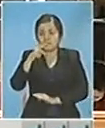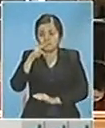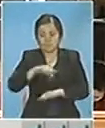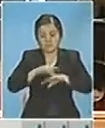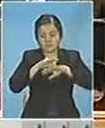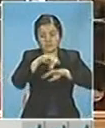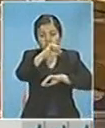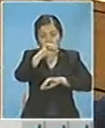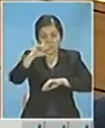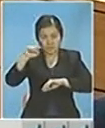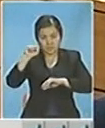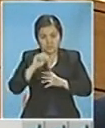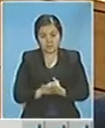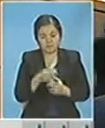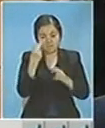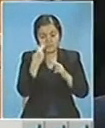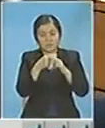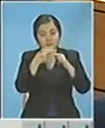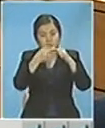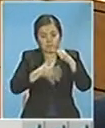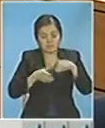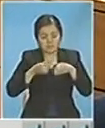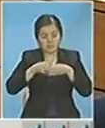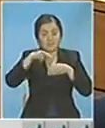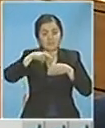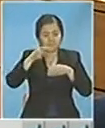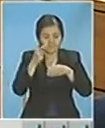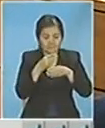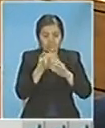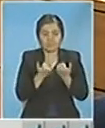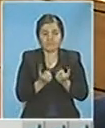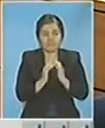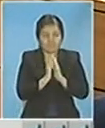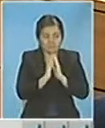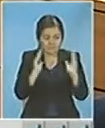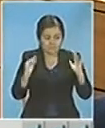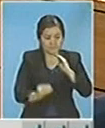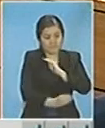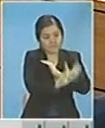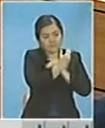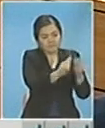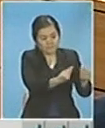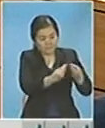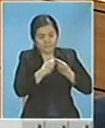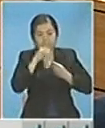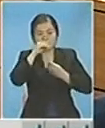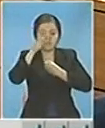สภาผู้แทนราษฎรระบบบัญชีรายชื่อพรรคเพื่อไทยครับต้องกราบขอบคุณท่านประธานที่ให้โอกาสผมได้มีการแสดงความคิ